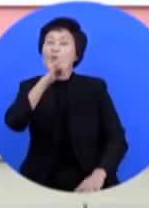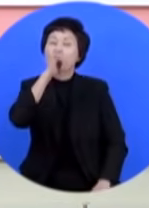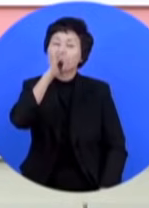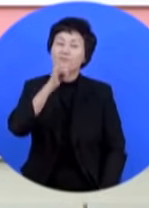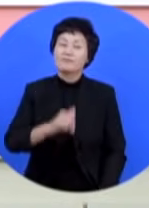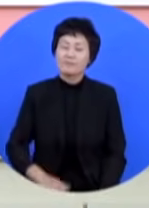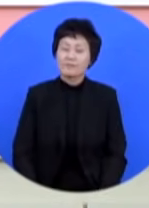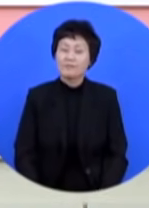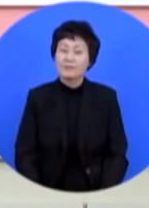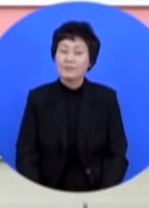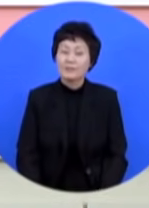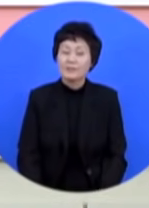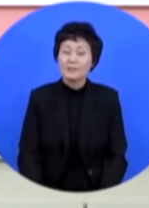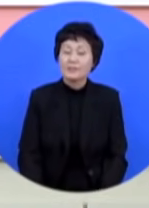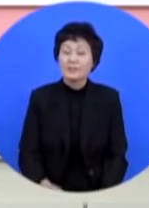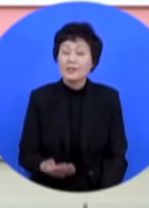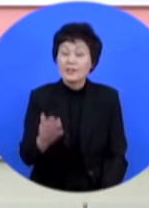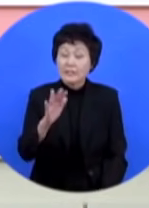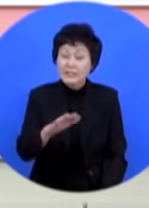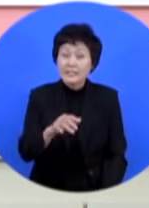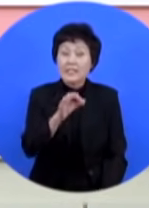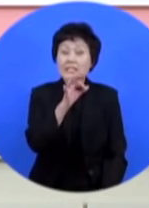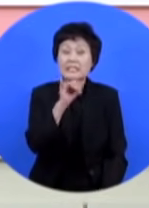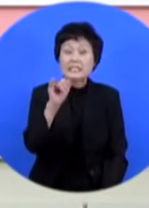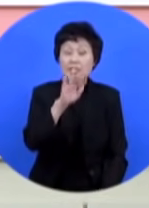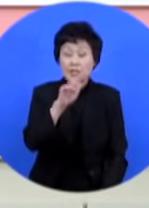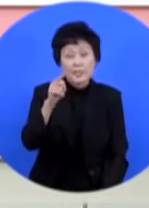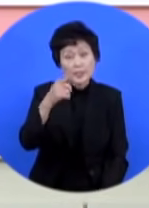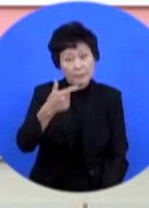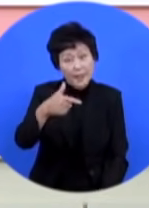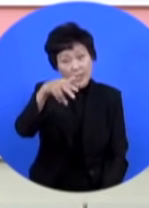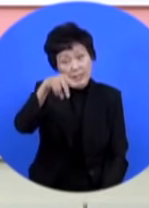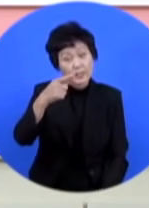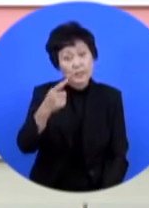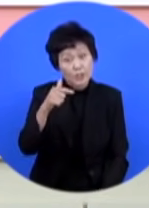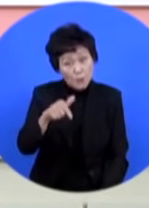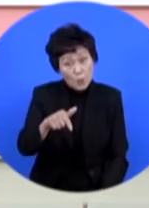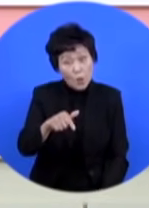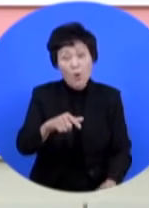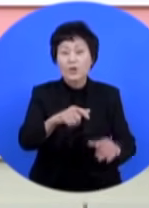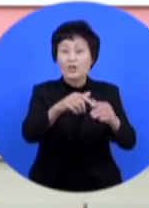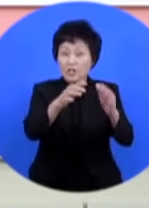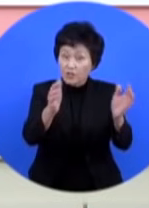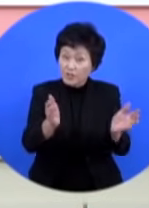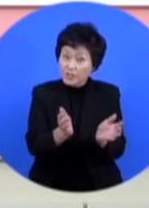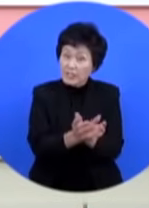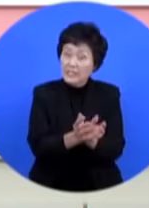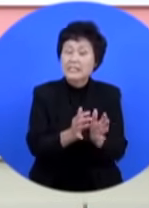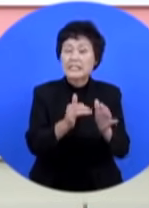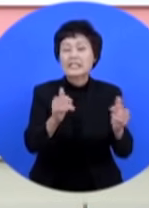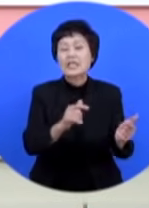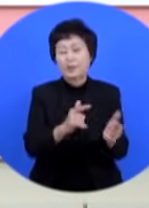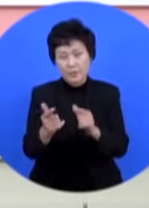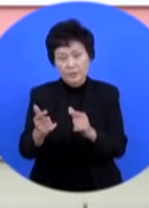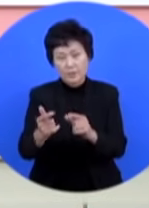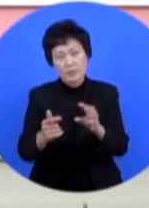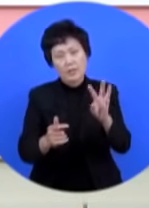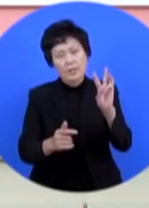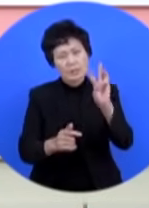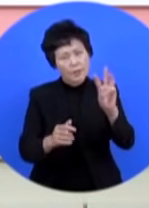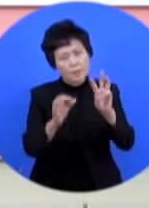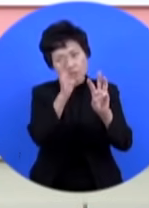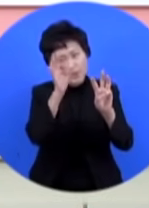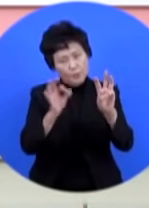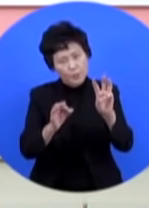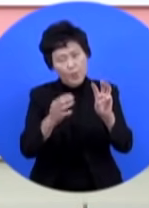이제 이 이반족들 경우는 약 30% 가까이가 현재 복음을 받아들이고 있는